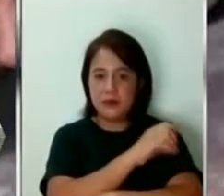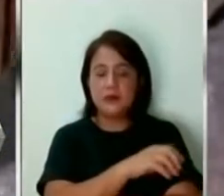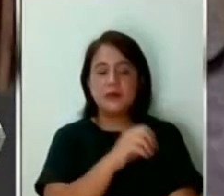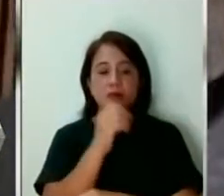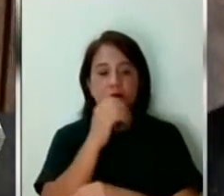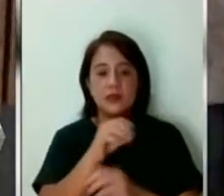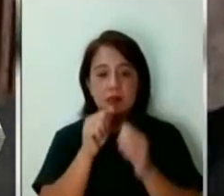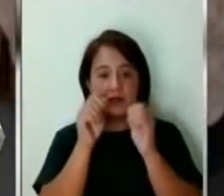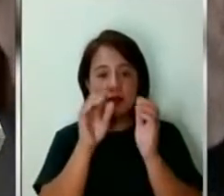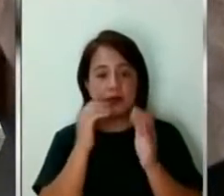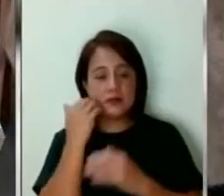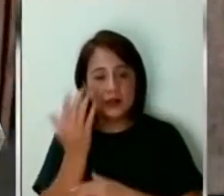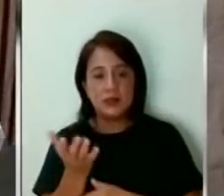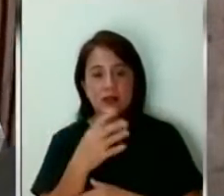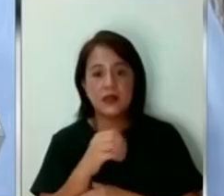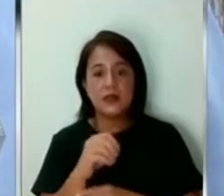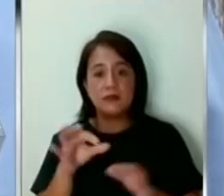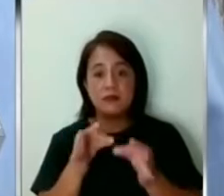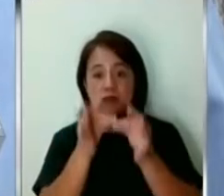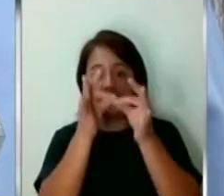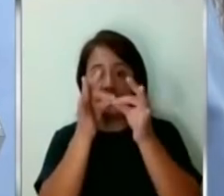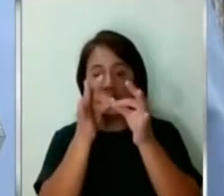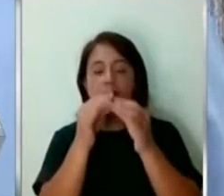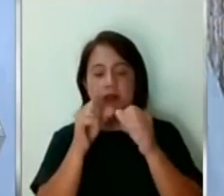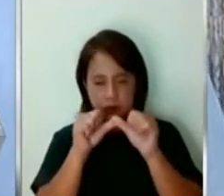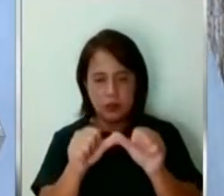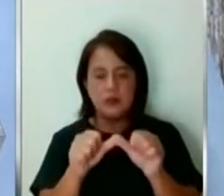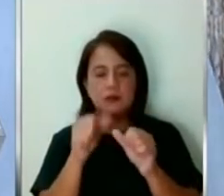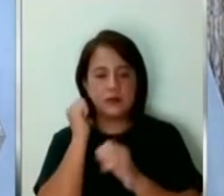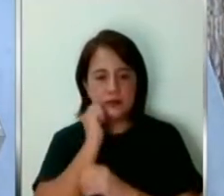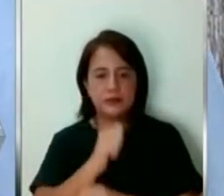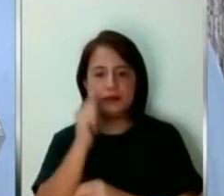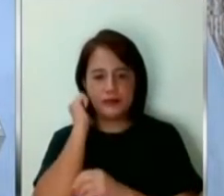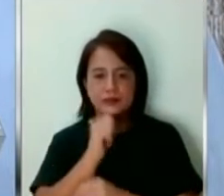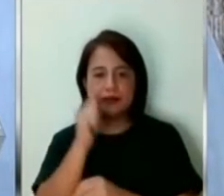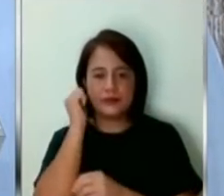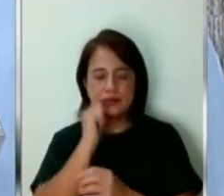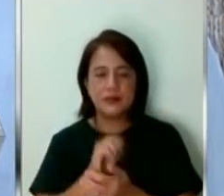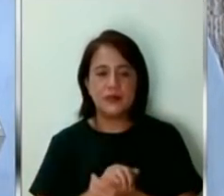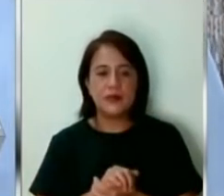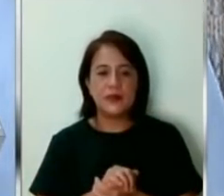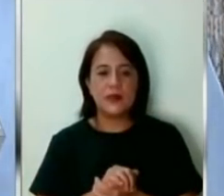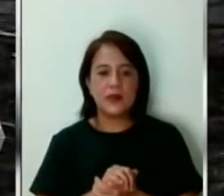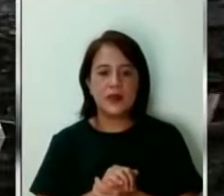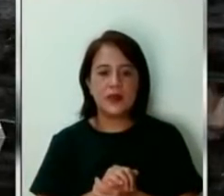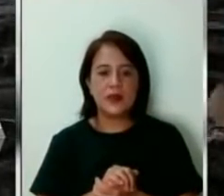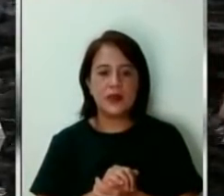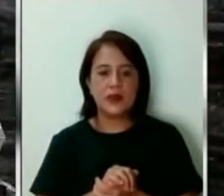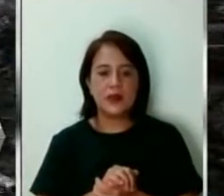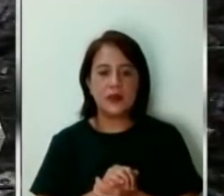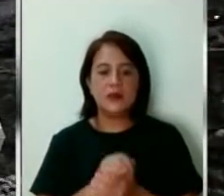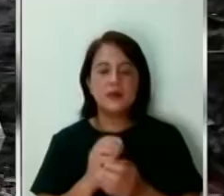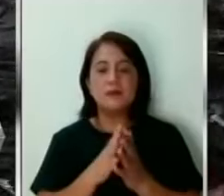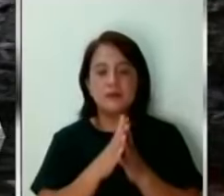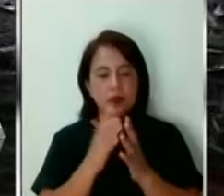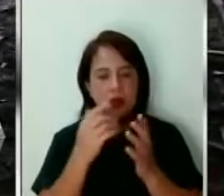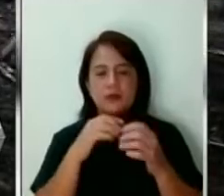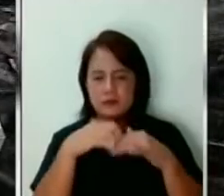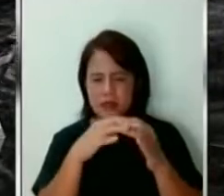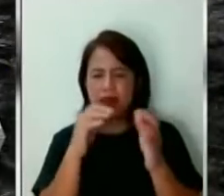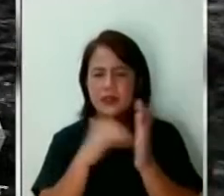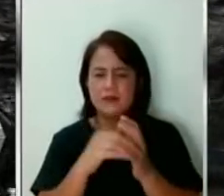misa araw-araw. We are going to build again. Much bigger and much better. Pag meron